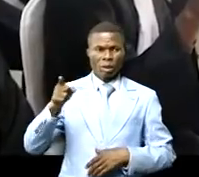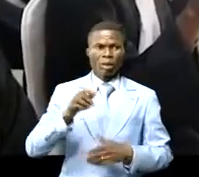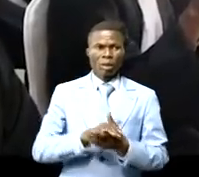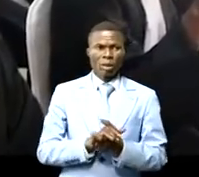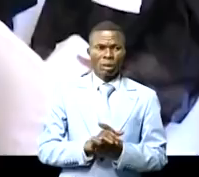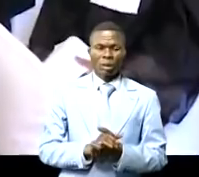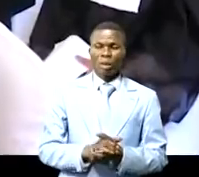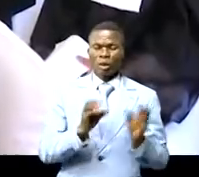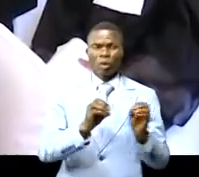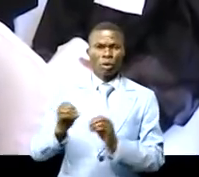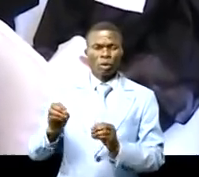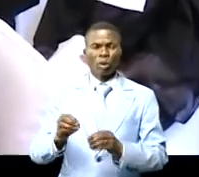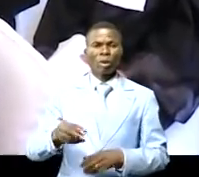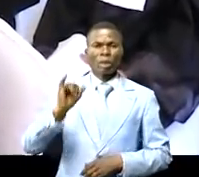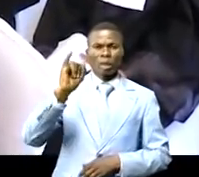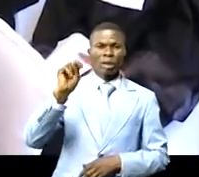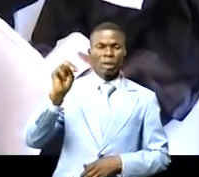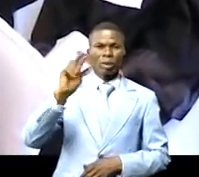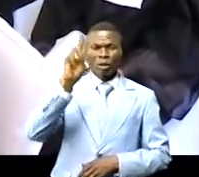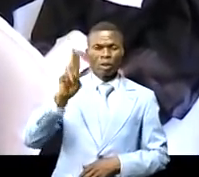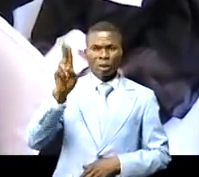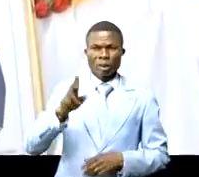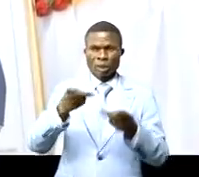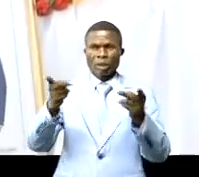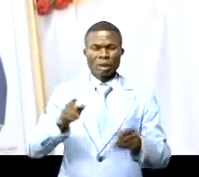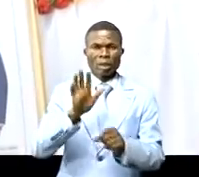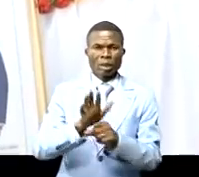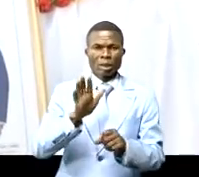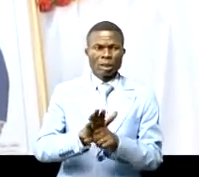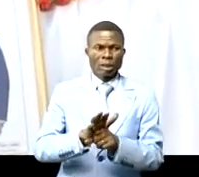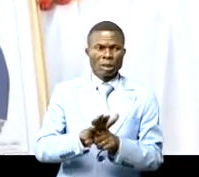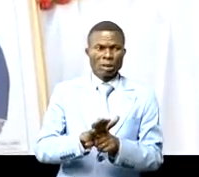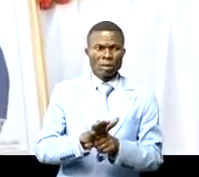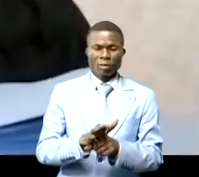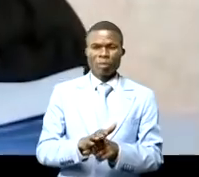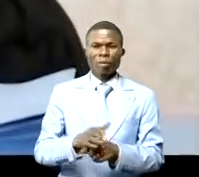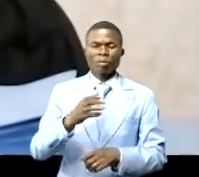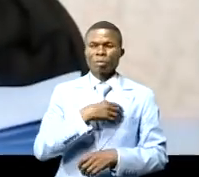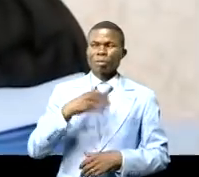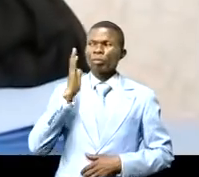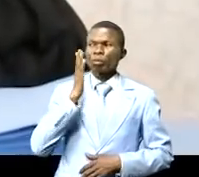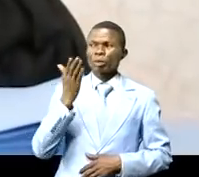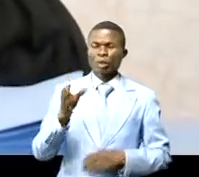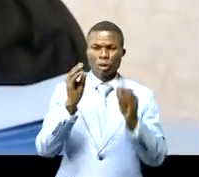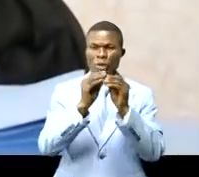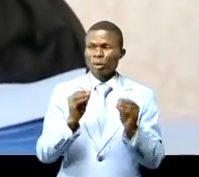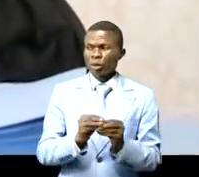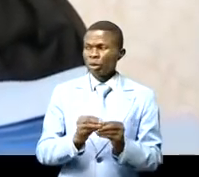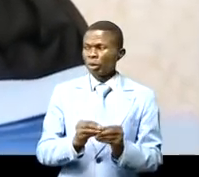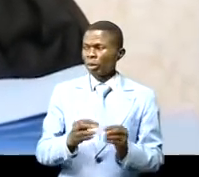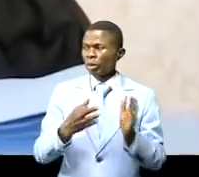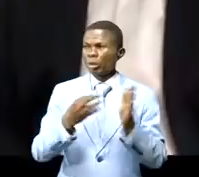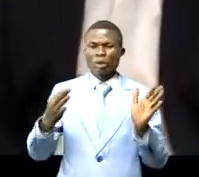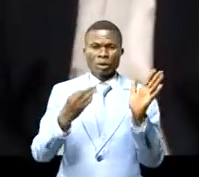Boleilanga, tenu à Inongo, ce vendredi dans la salle polyvalente de Sœurs de Marie Immaculée. Au total,